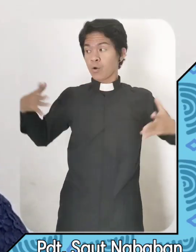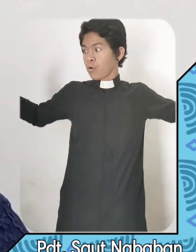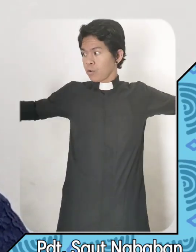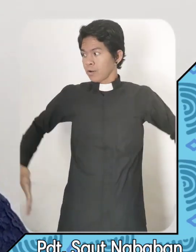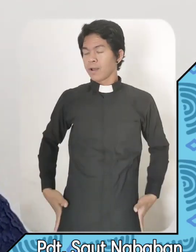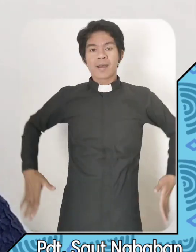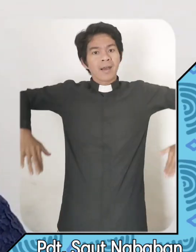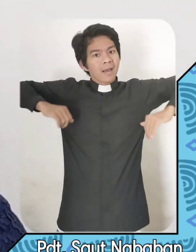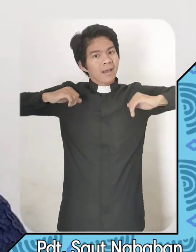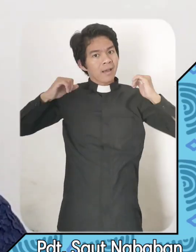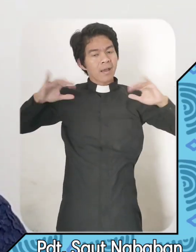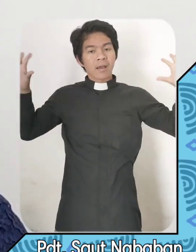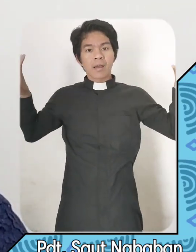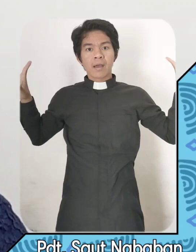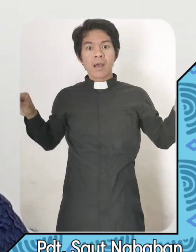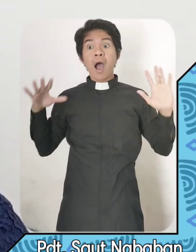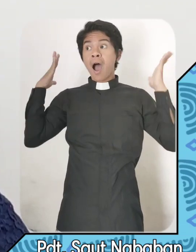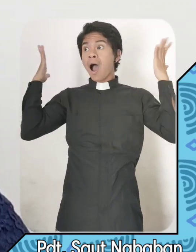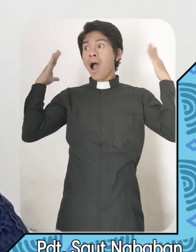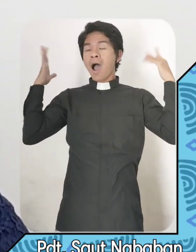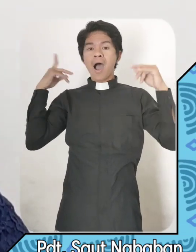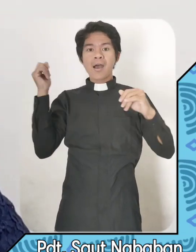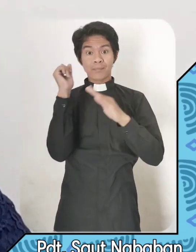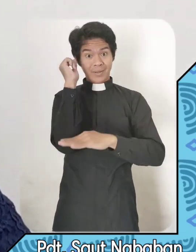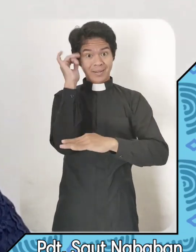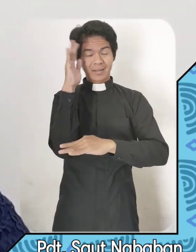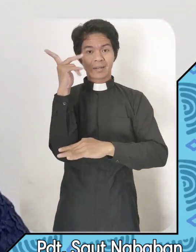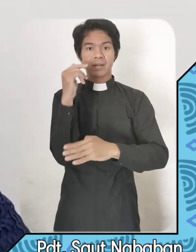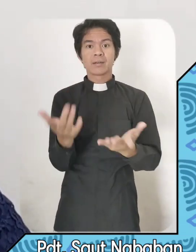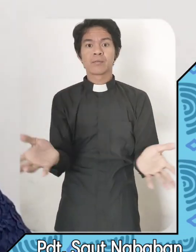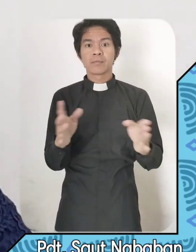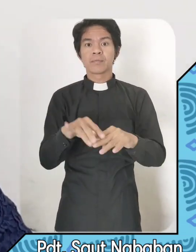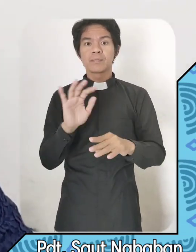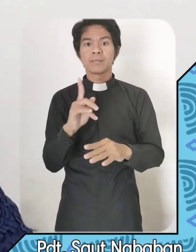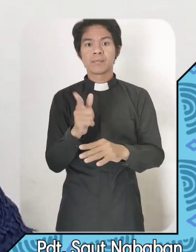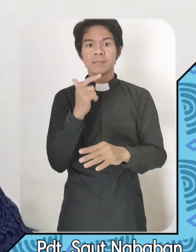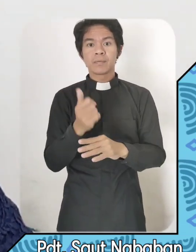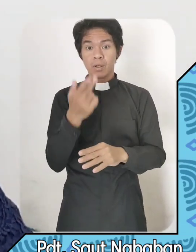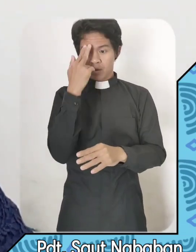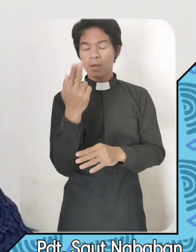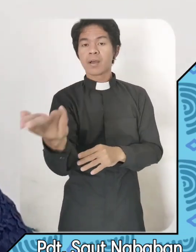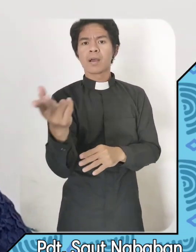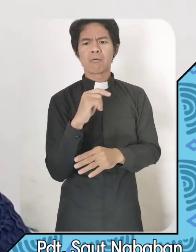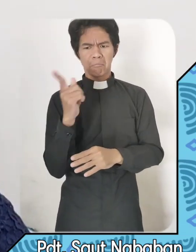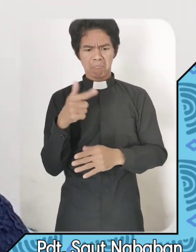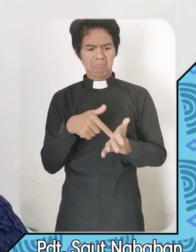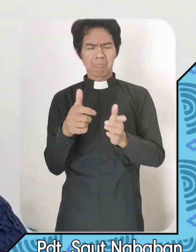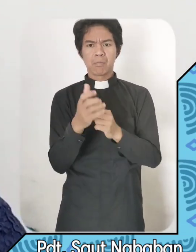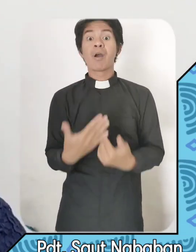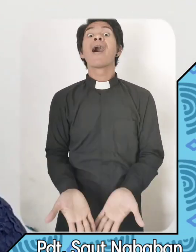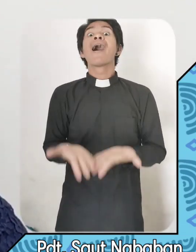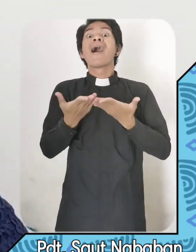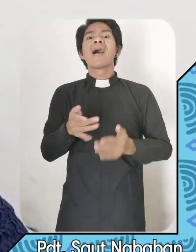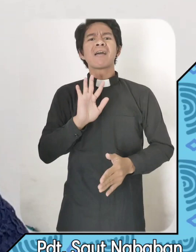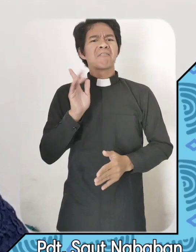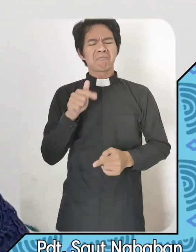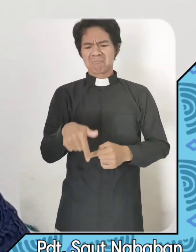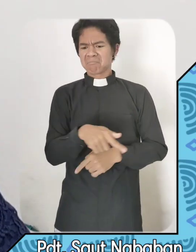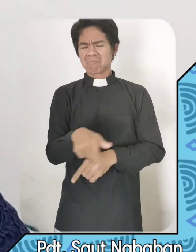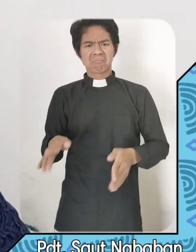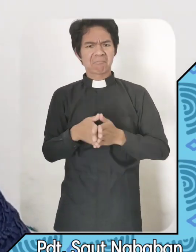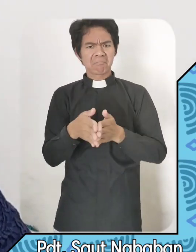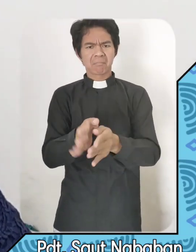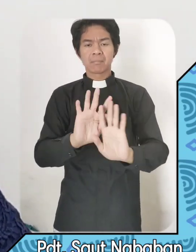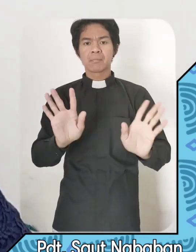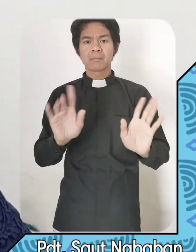berpakaian berkilauan berdiri di pintu kubur yang memberitahukan kepada mereka kalau Yesus sudah bangkit. Yesus tidak